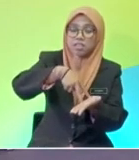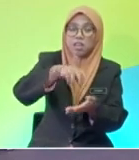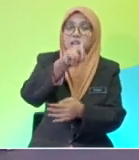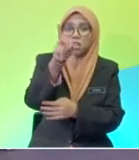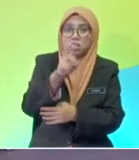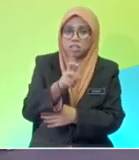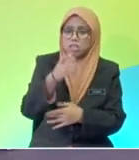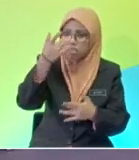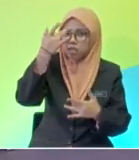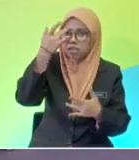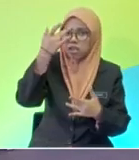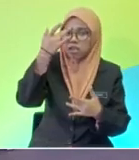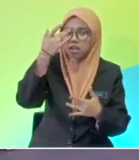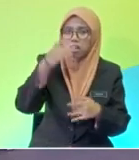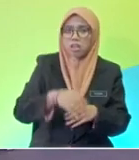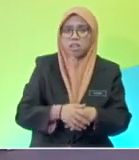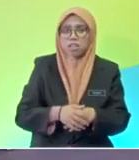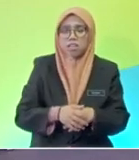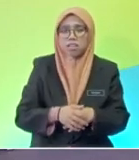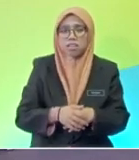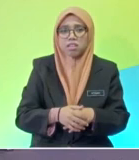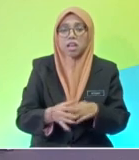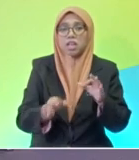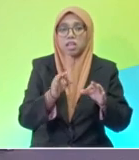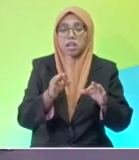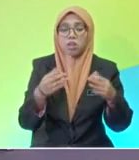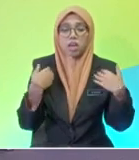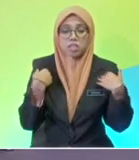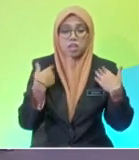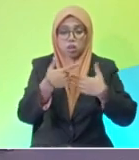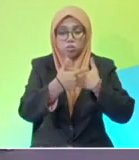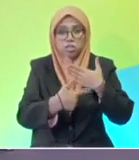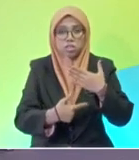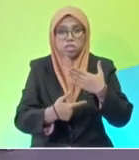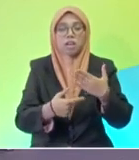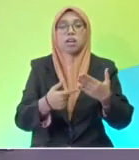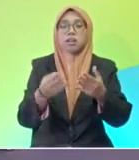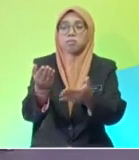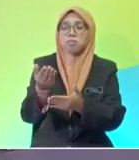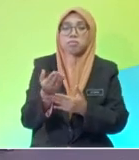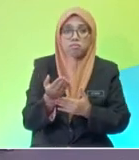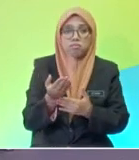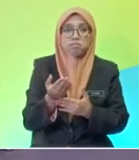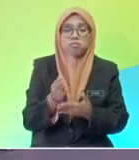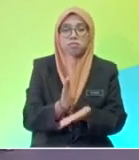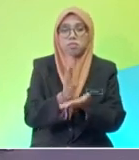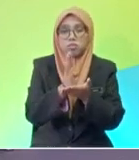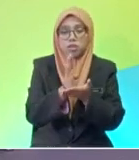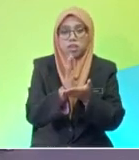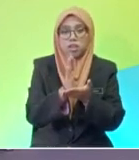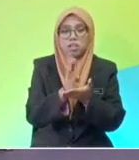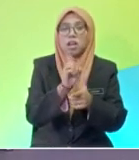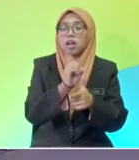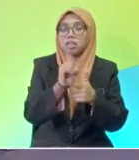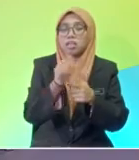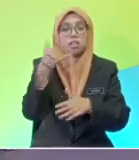ada luka tak kita minta bantuan atau kita menelepon pihak yang berkuasa